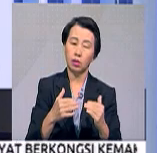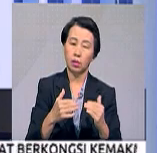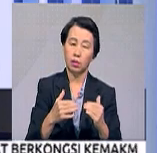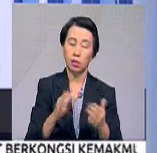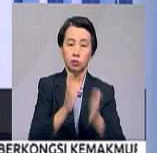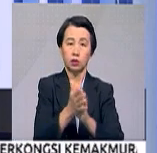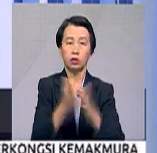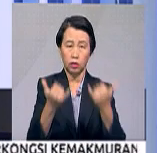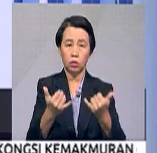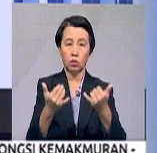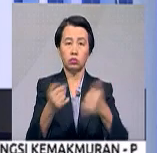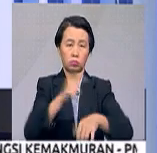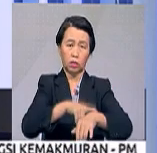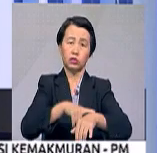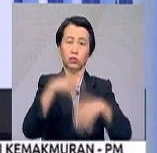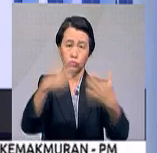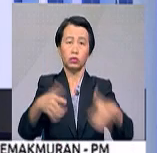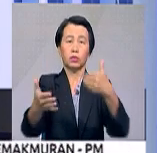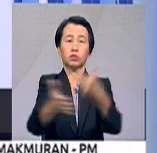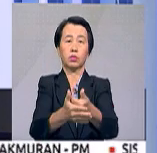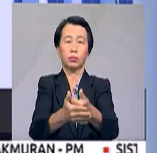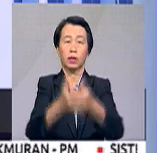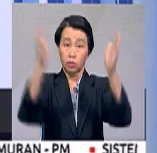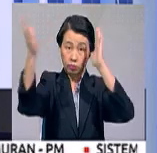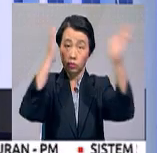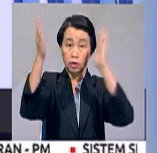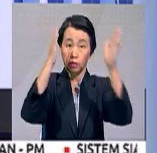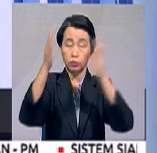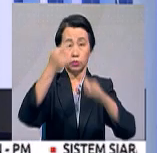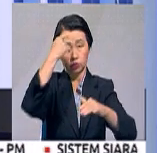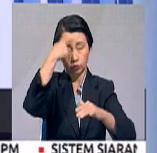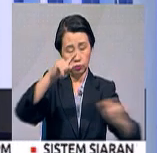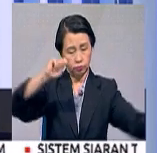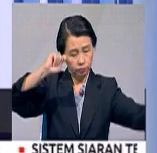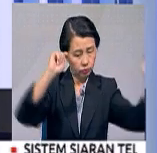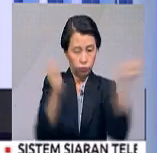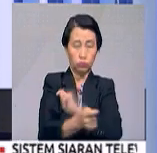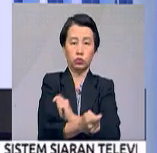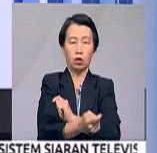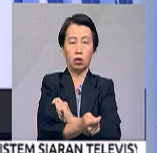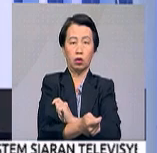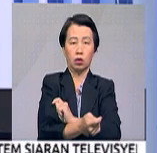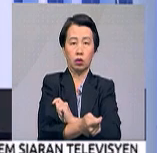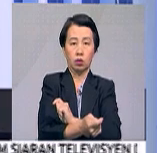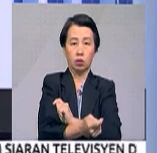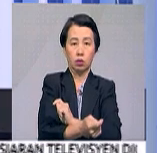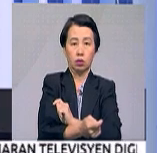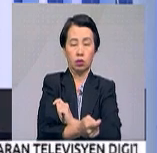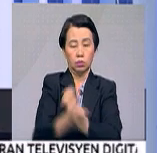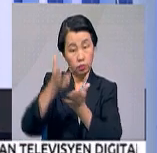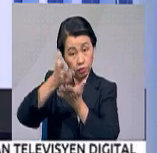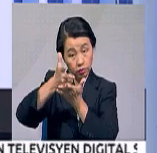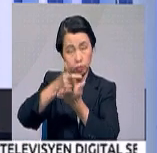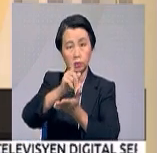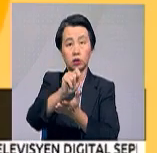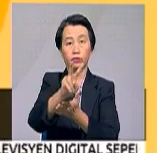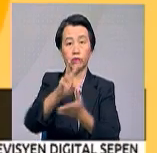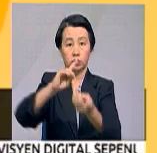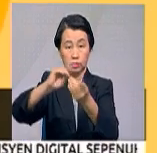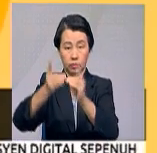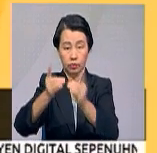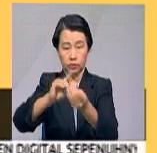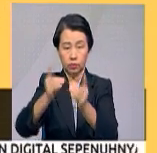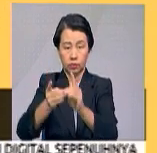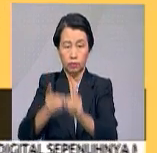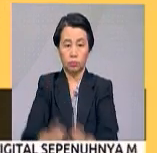Jadi sampailah masanya kepada negara kita pula untuk beralih kepada siaran TV digital.